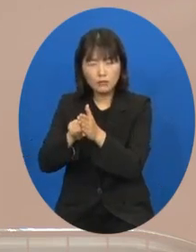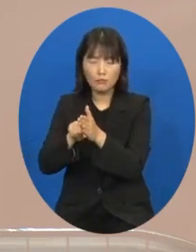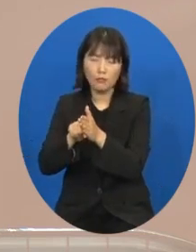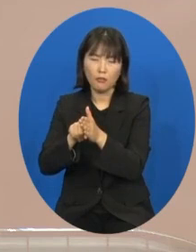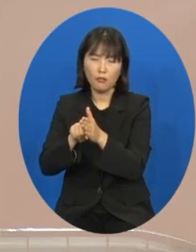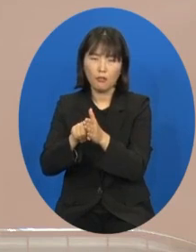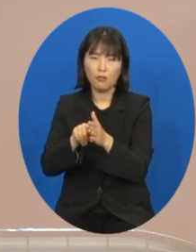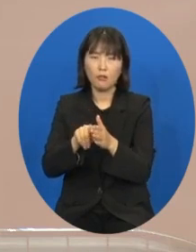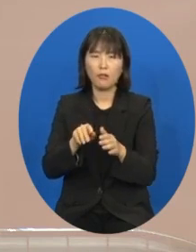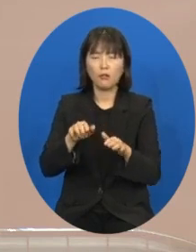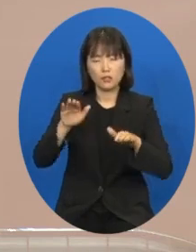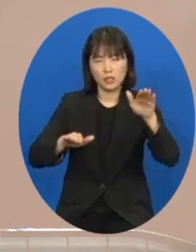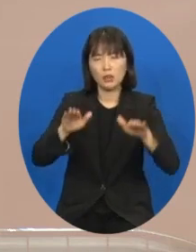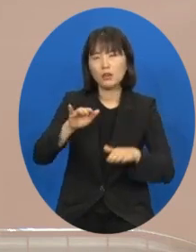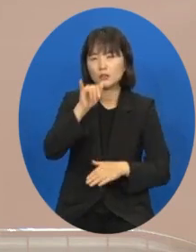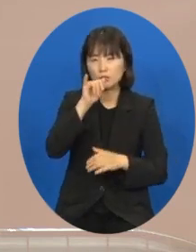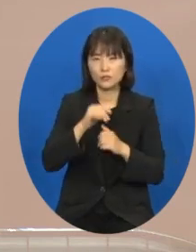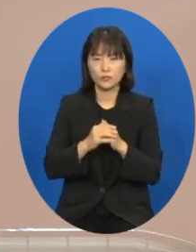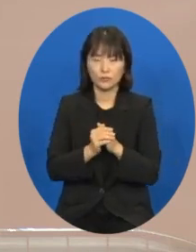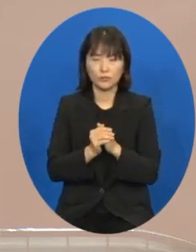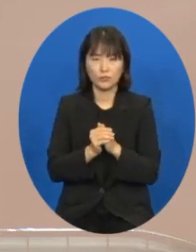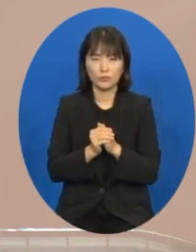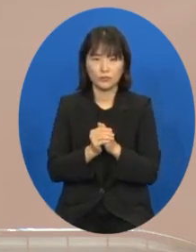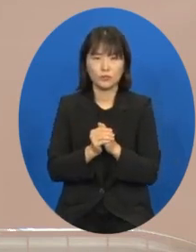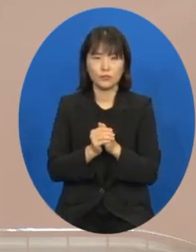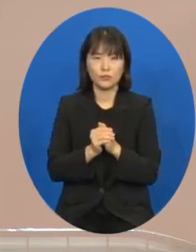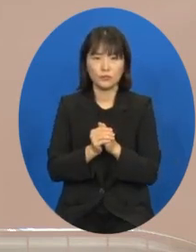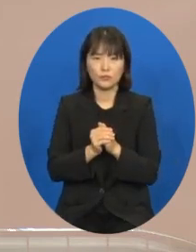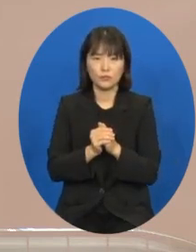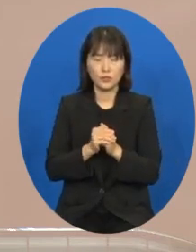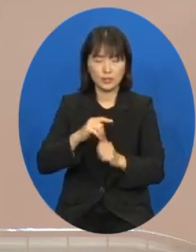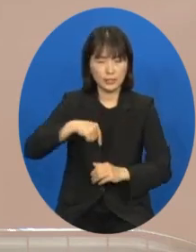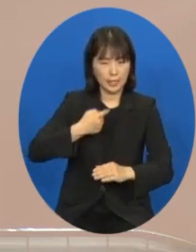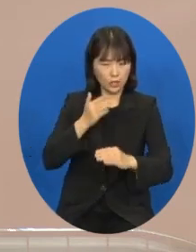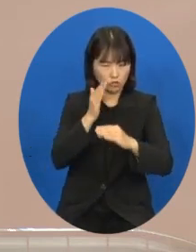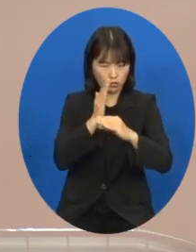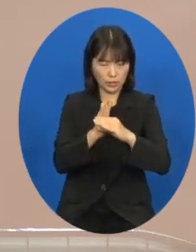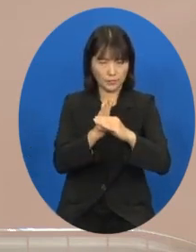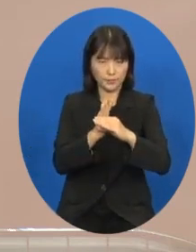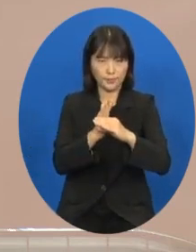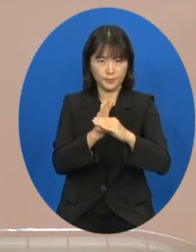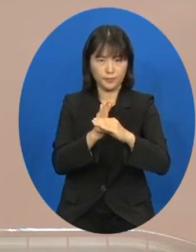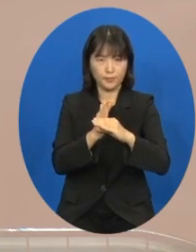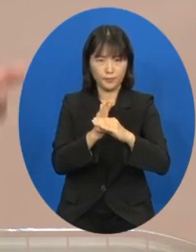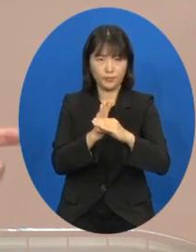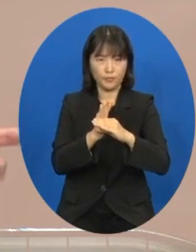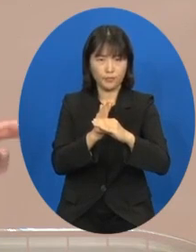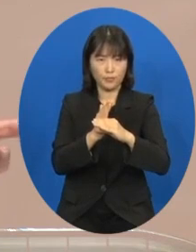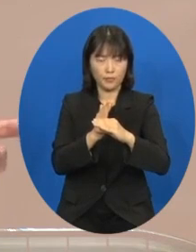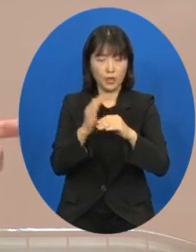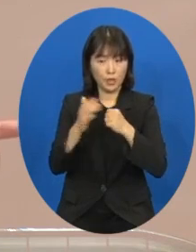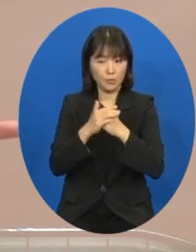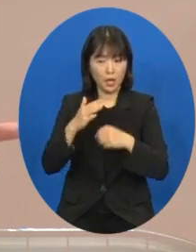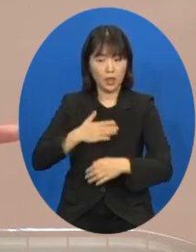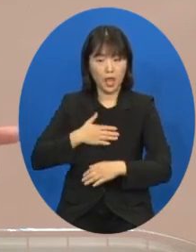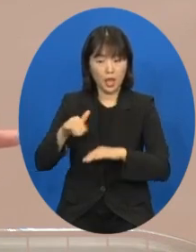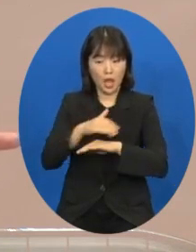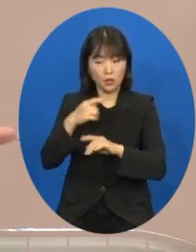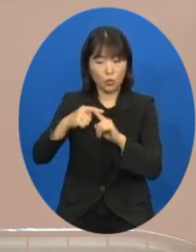장 차이로 달라집니다. 자기 중심으로 그저요. 그러니까 내 교회도